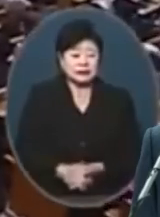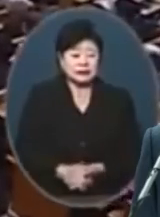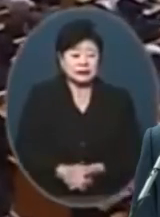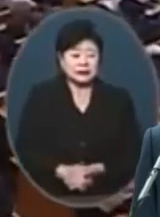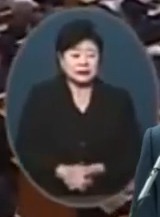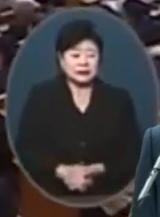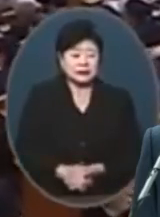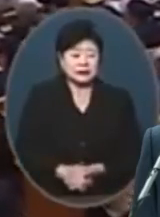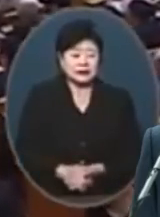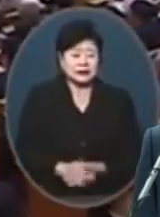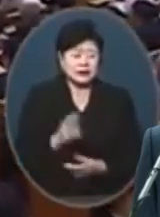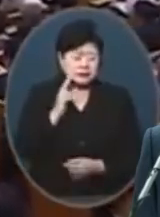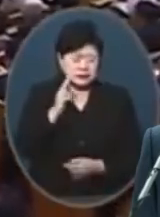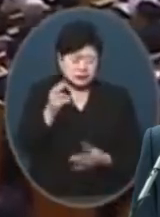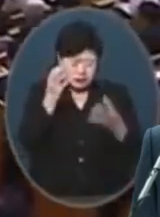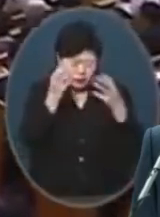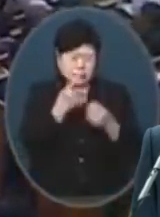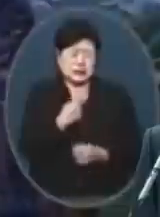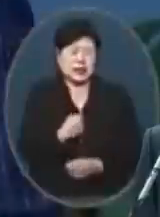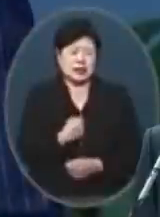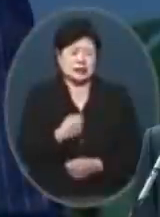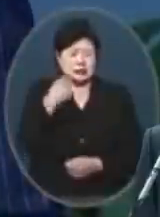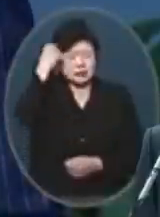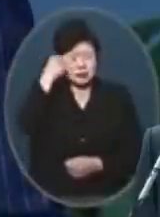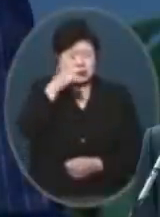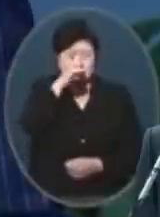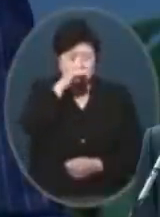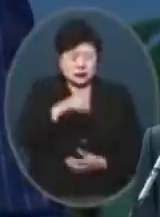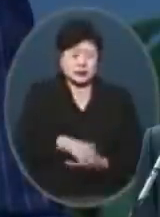한정없는 고통을 당했다는 것을 우리가 기억해야 됩니다.